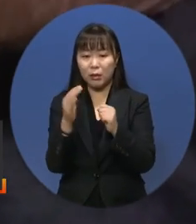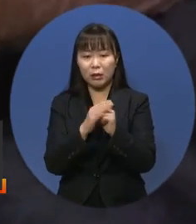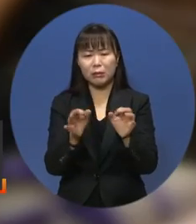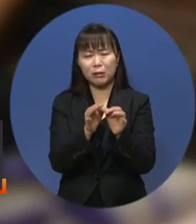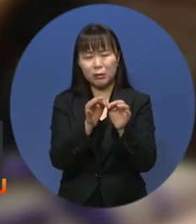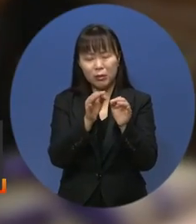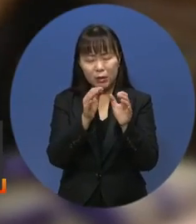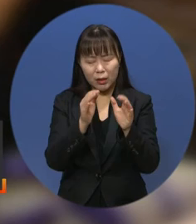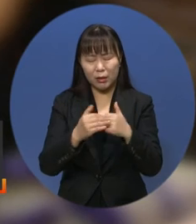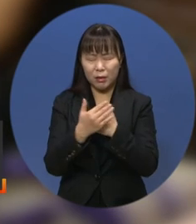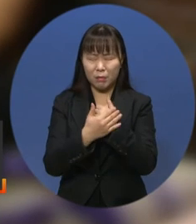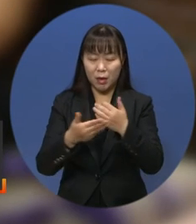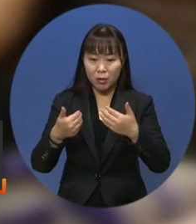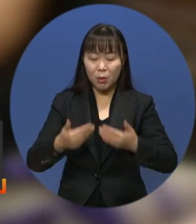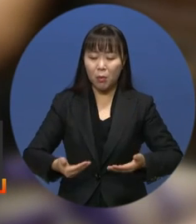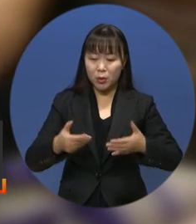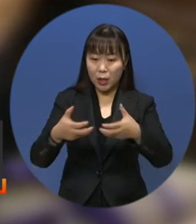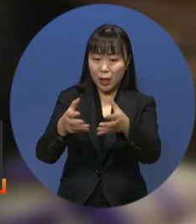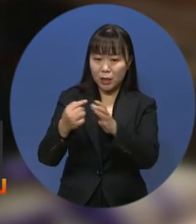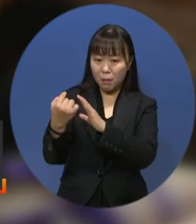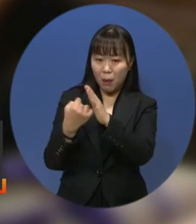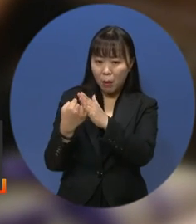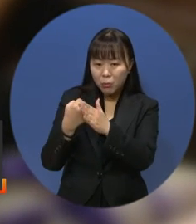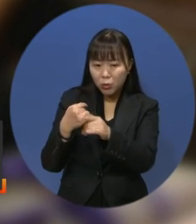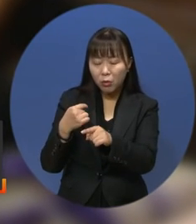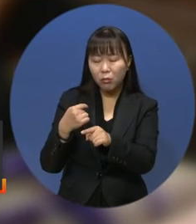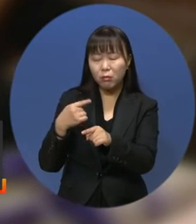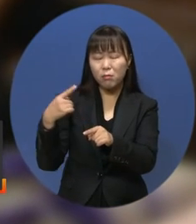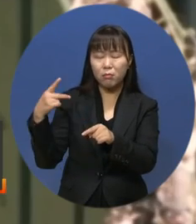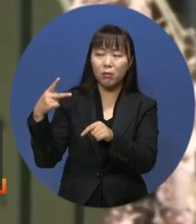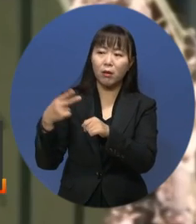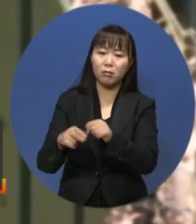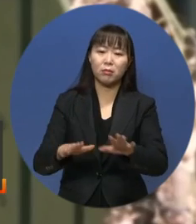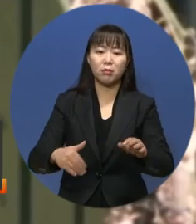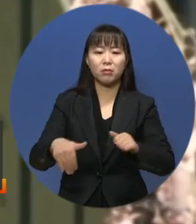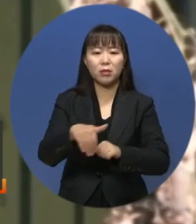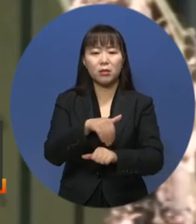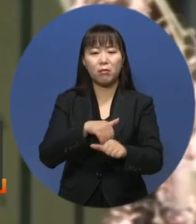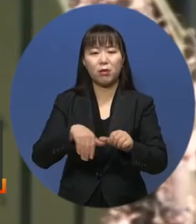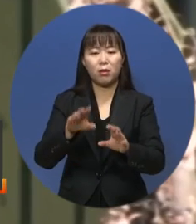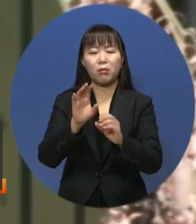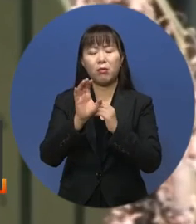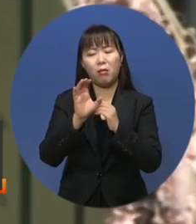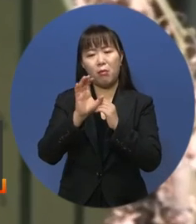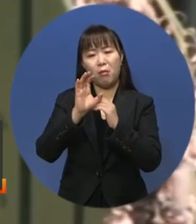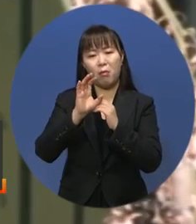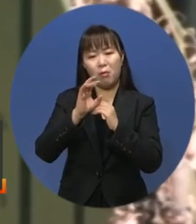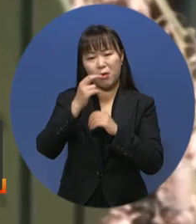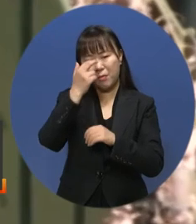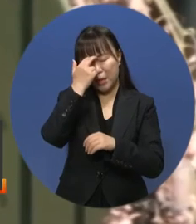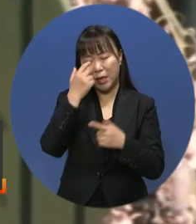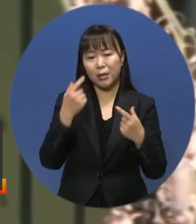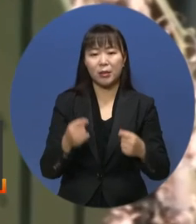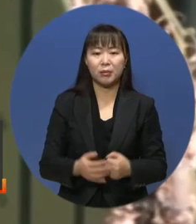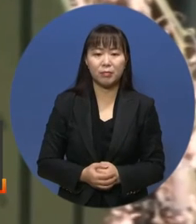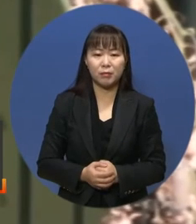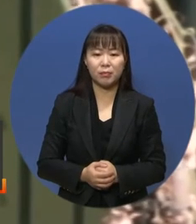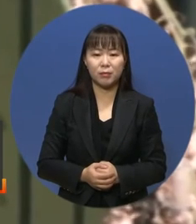그동안 보살펴준 봉사단체 방문마저 끊겨 사는 형편이 극도로 악화되고